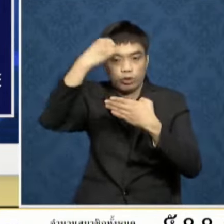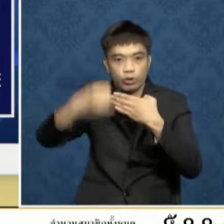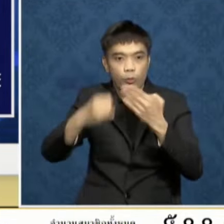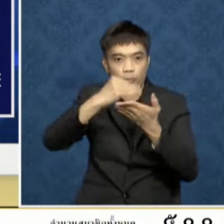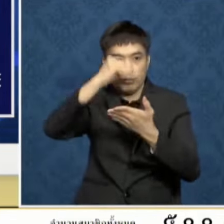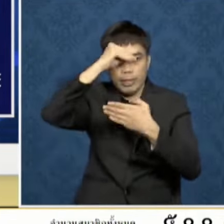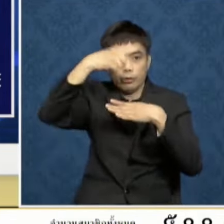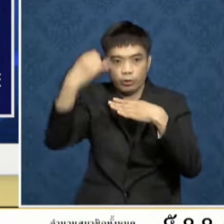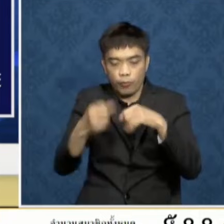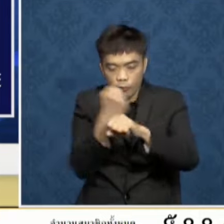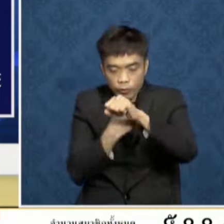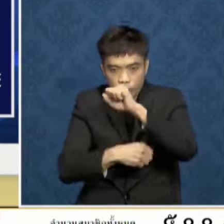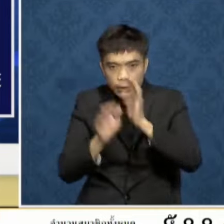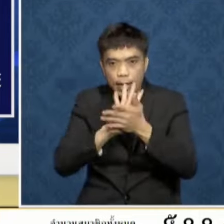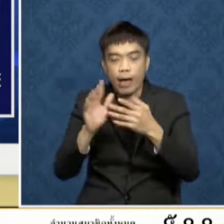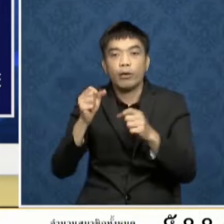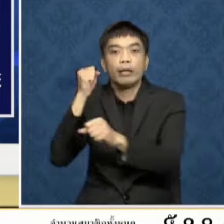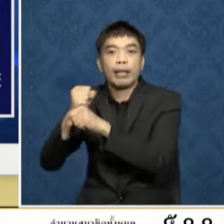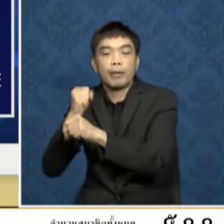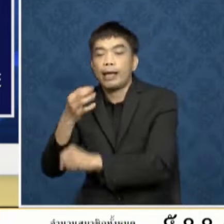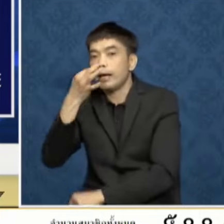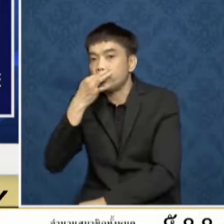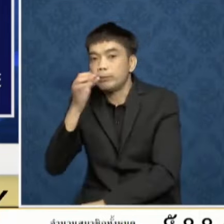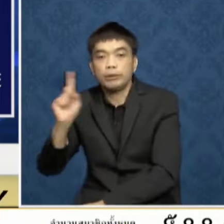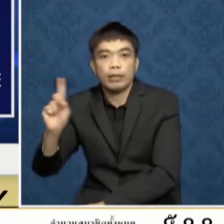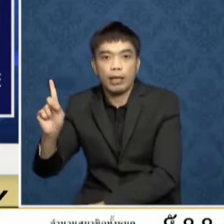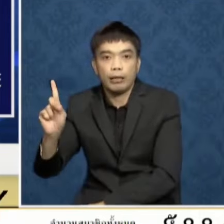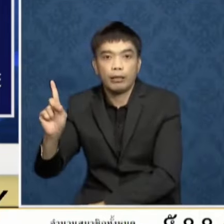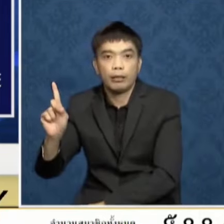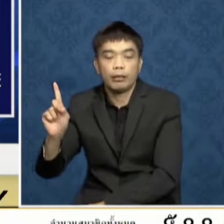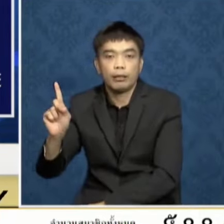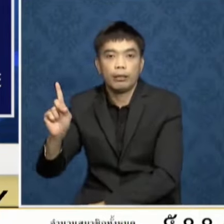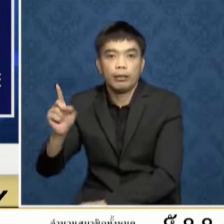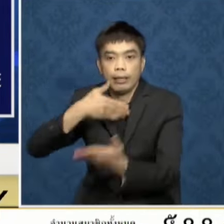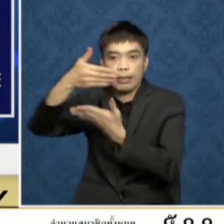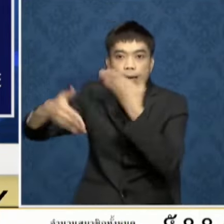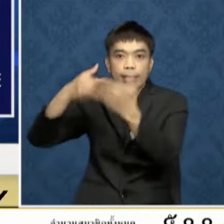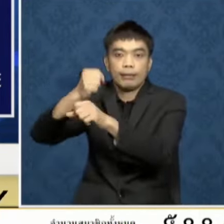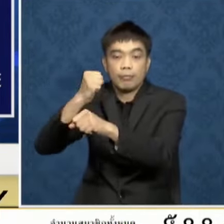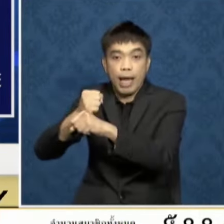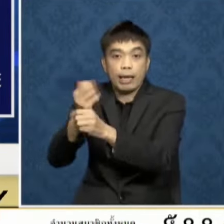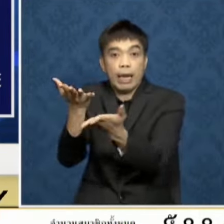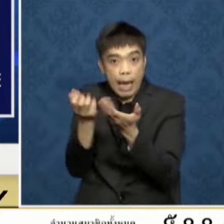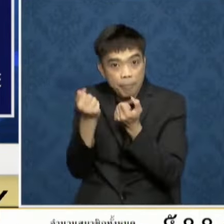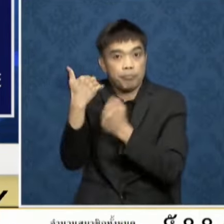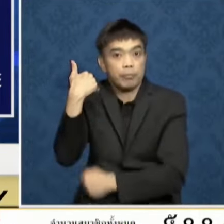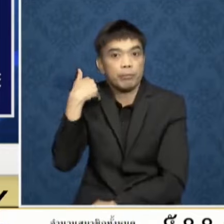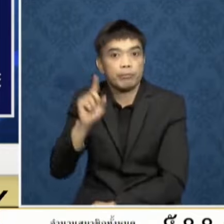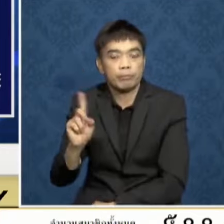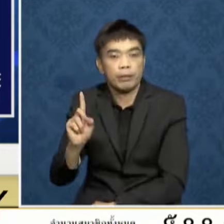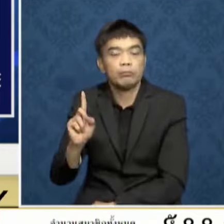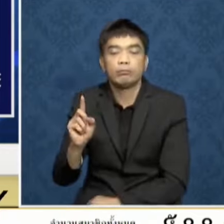ไทยต่างประเทศตลาดรองรับมากน้อยแค่ไหนเหมือนรัฐบาลกำลังจะสร้างที่ทรัพยพาย